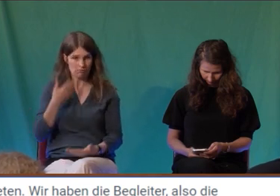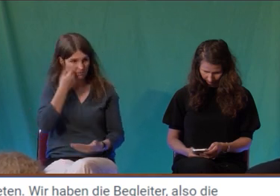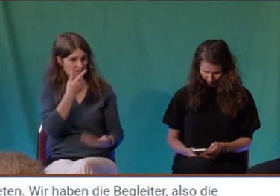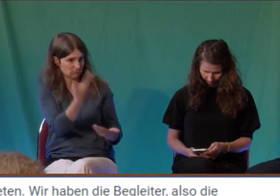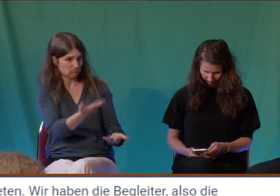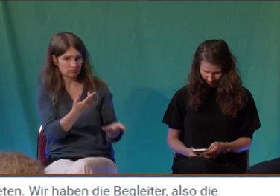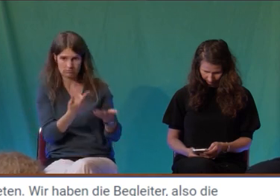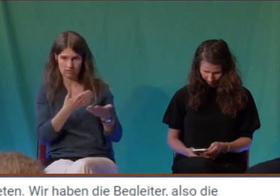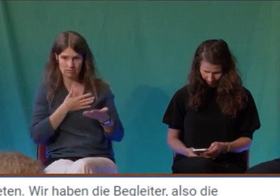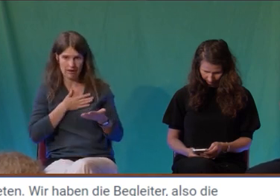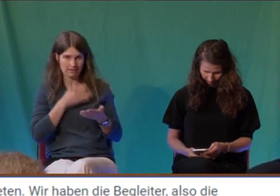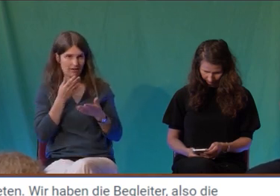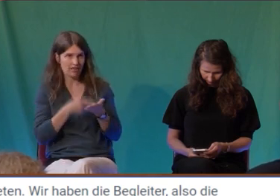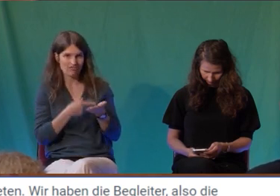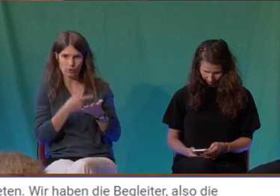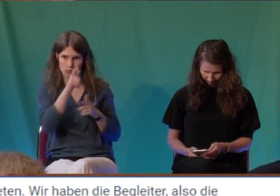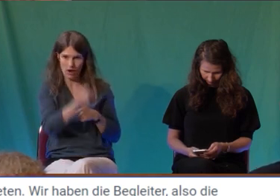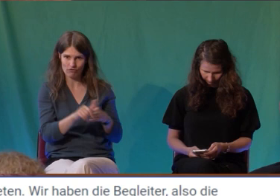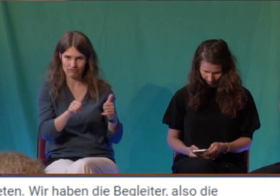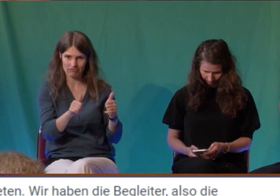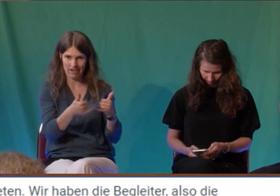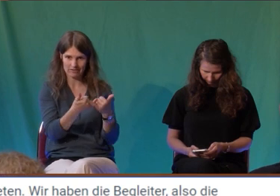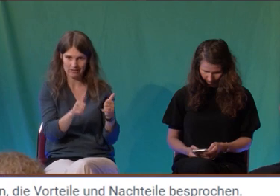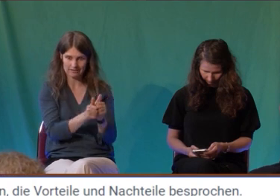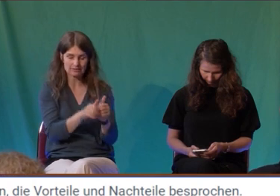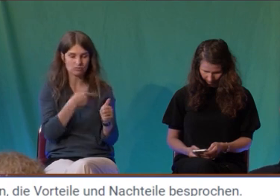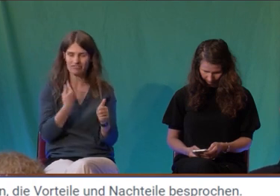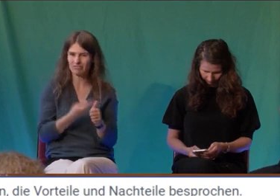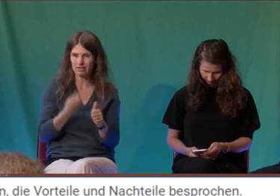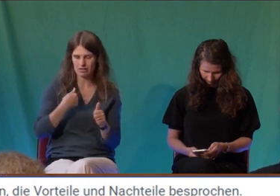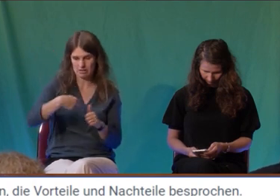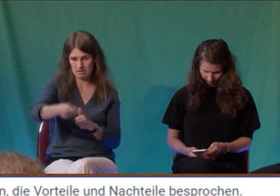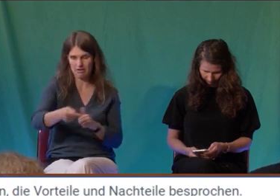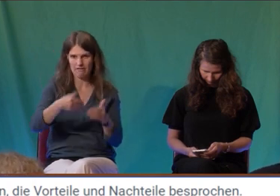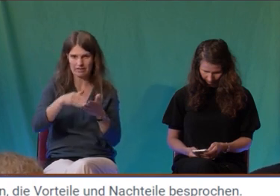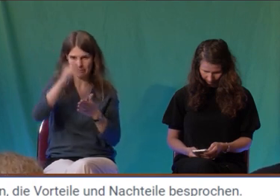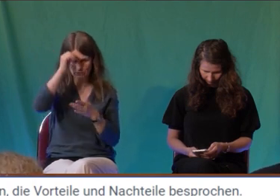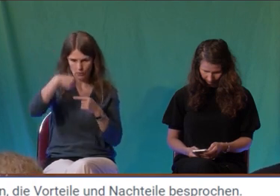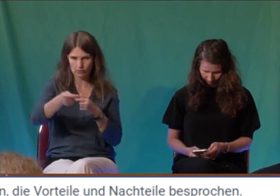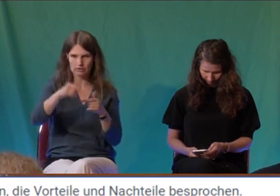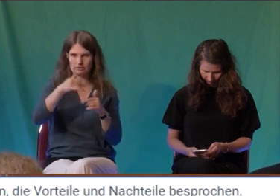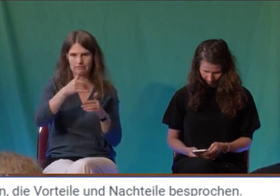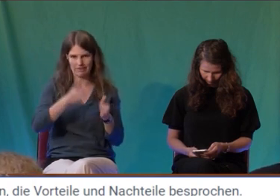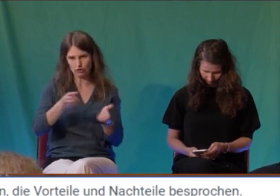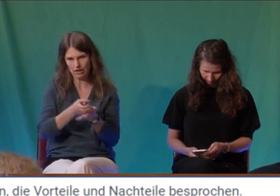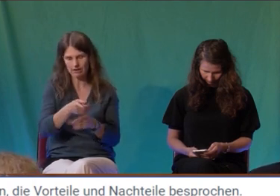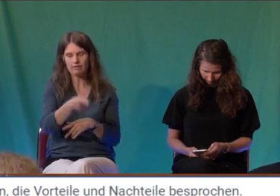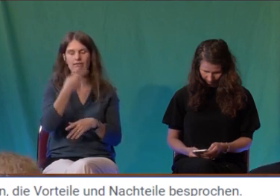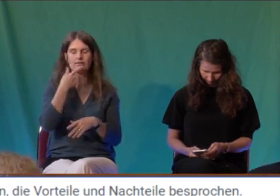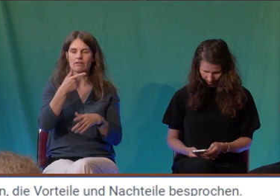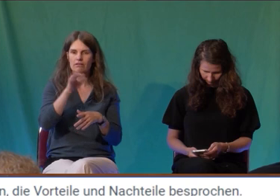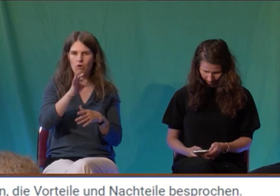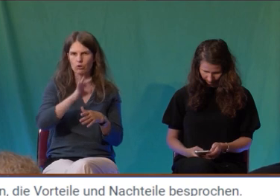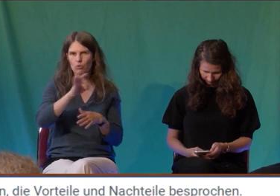und wir haben von der Fachstelle jetzt eine Weiterbildung bieten wir an im Oktober und im November um elternassistenten